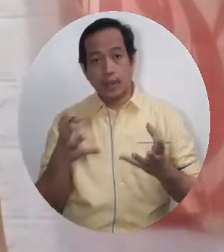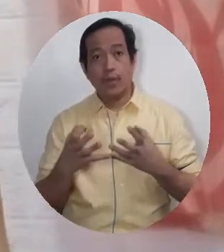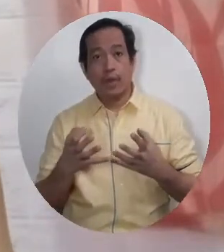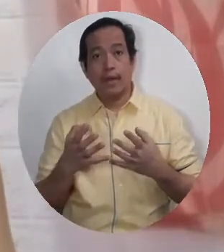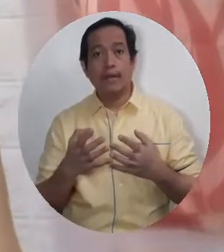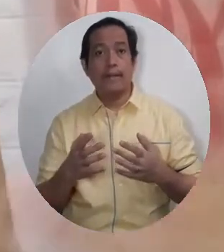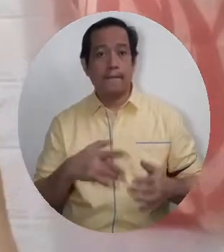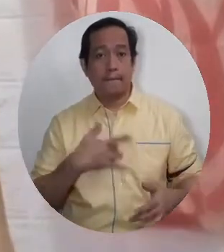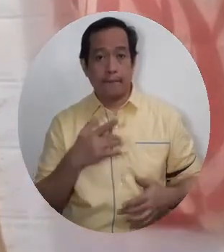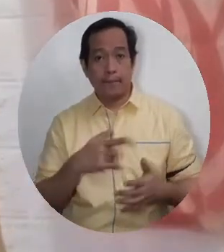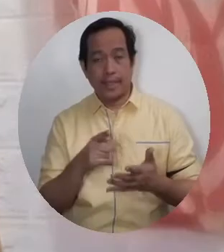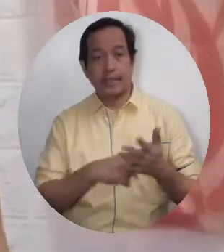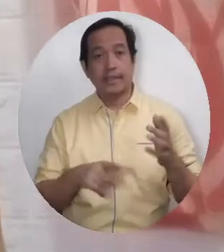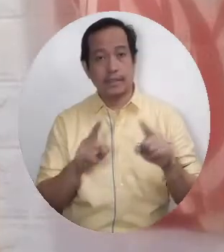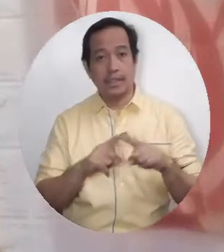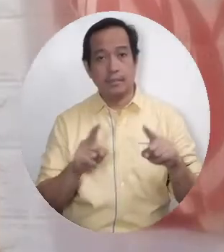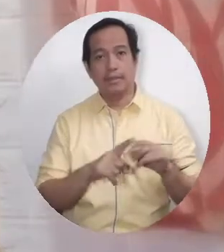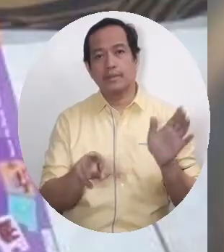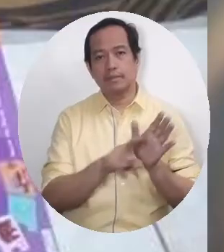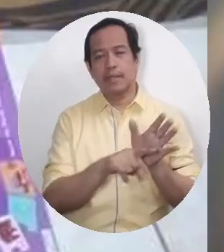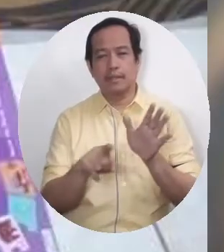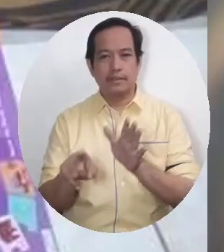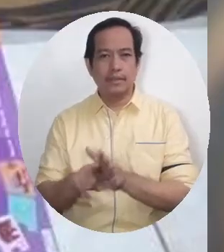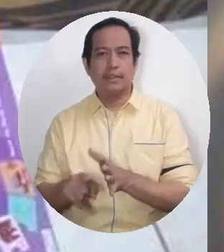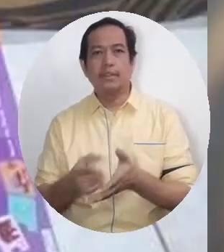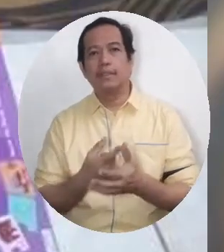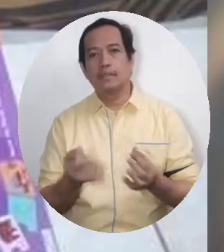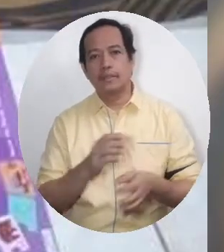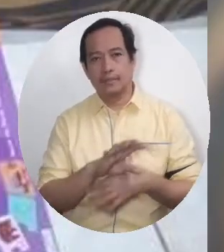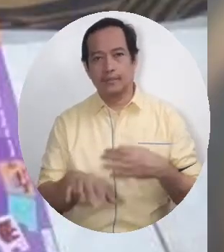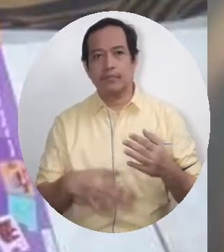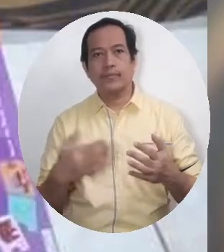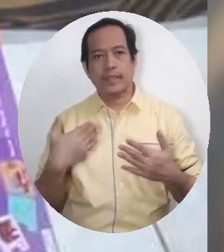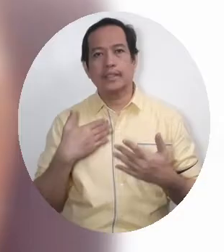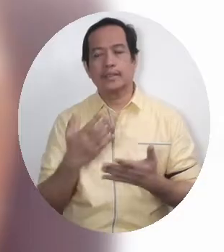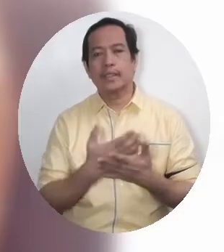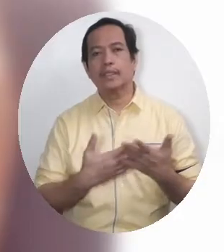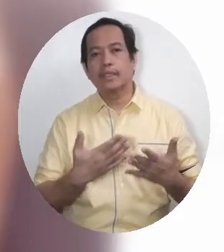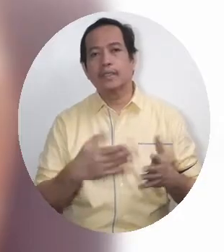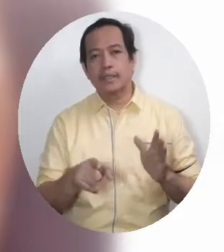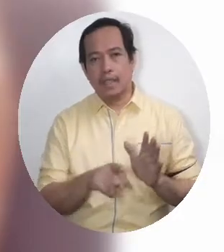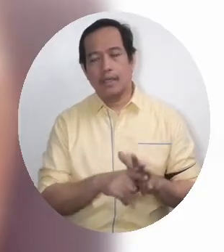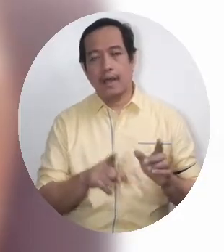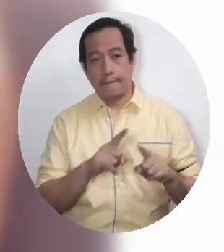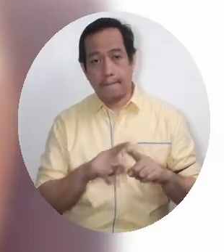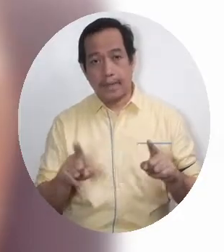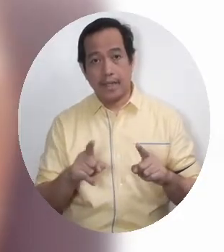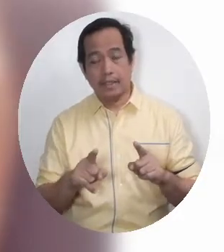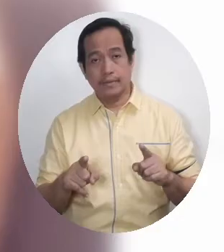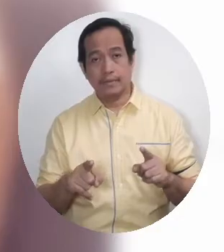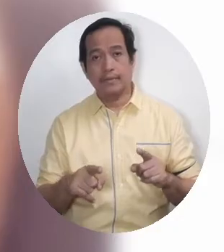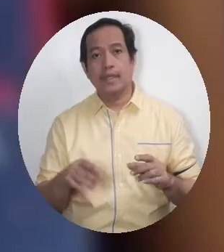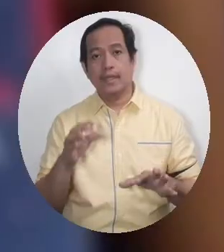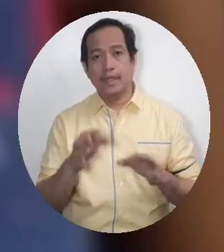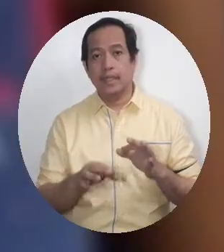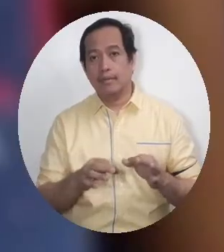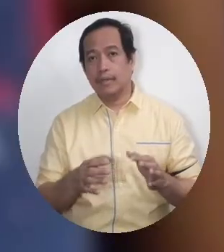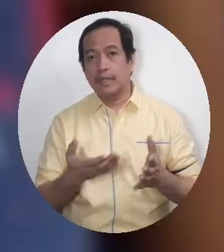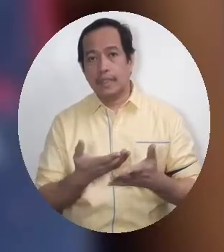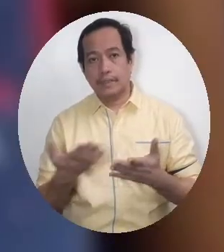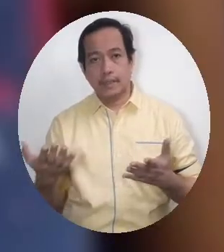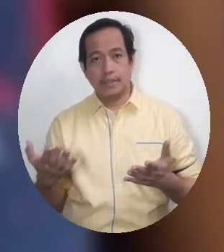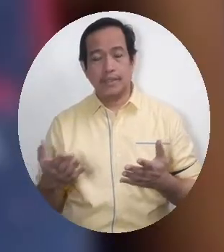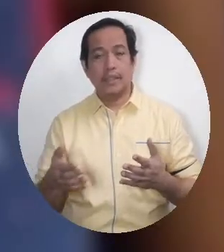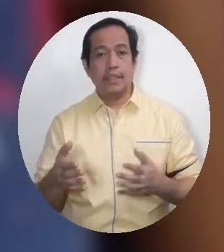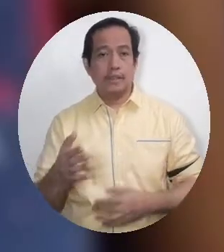na kakaiba siya kasi may sakit siya na bawal to, bawal yun, bawal yan. O may mga bawal, pero kung yung may mga